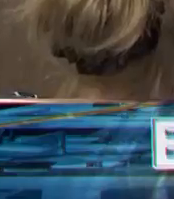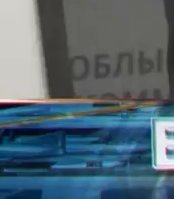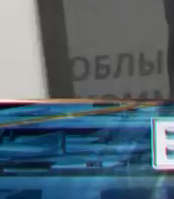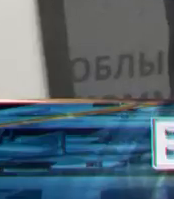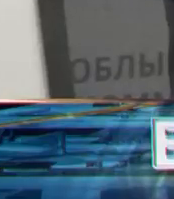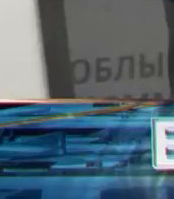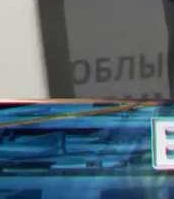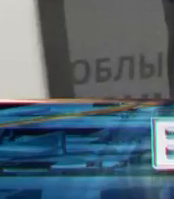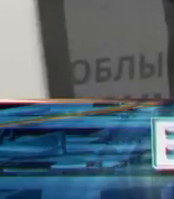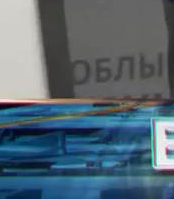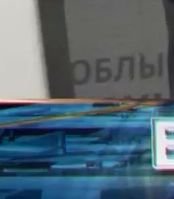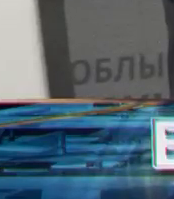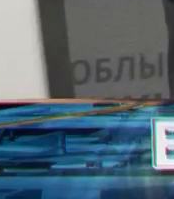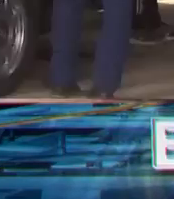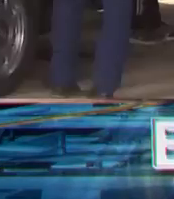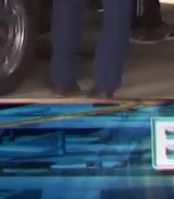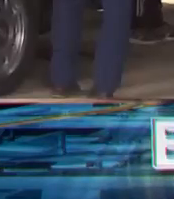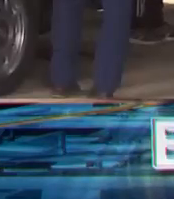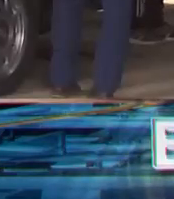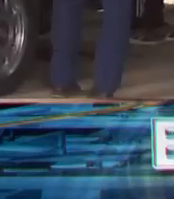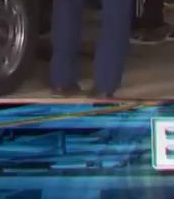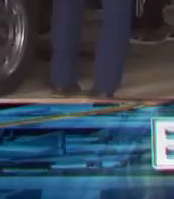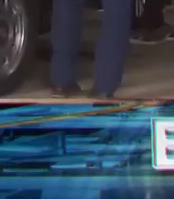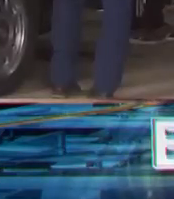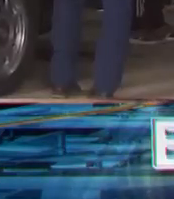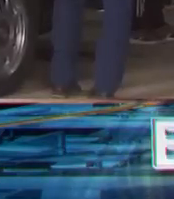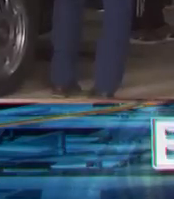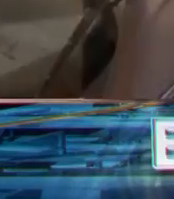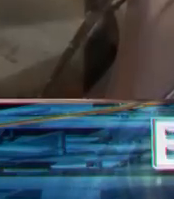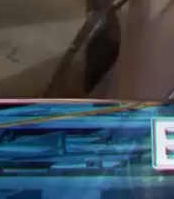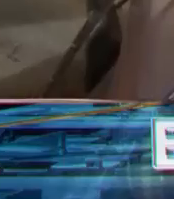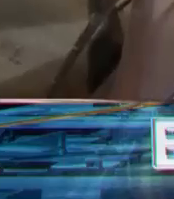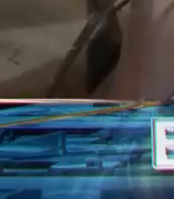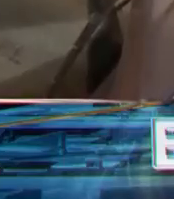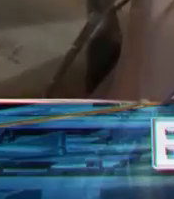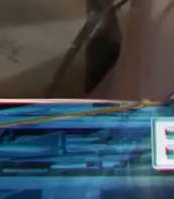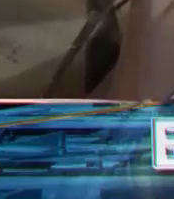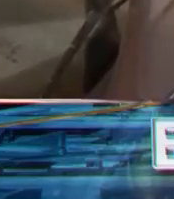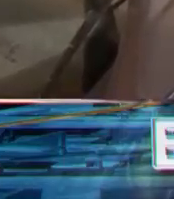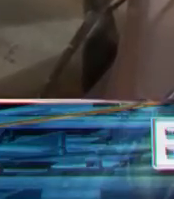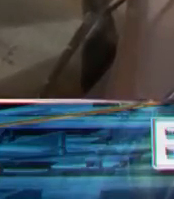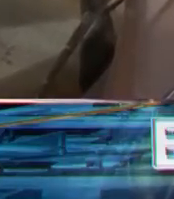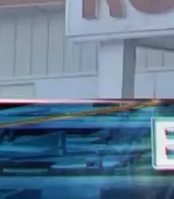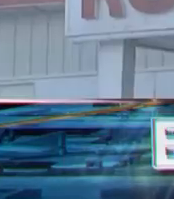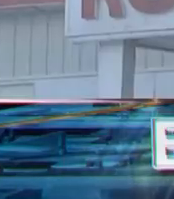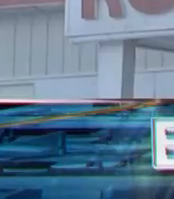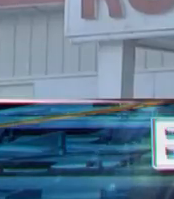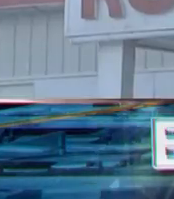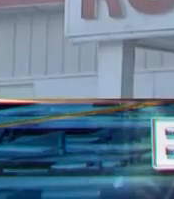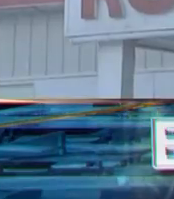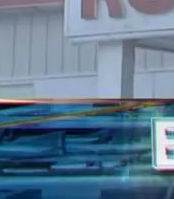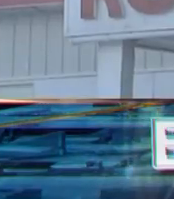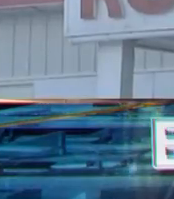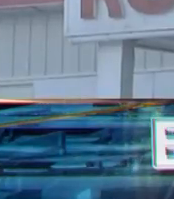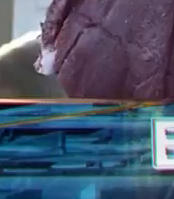Жаңа қаулы жақсы жаңалық. Ертеңнен бастап, Талдықорғанда құрылыс саттар мен қосалқы бөлшектер дүкендері, СТО-лар мен